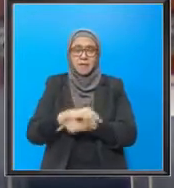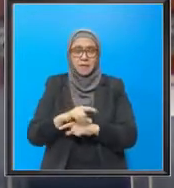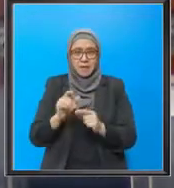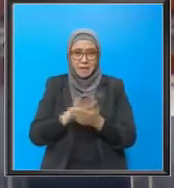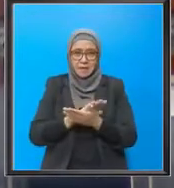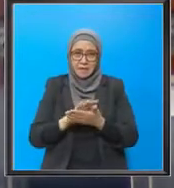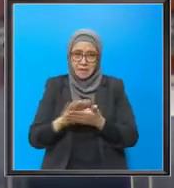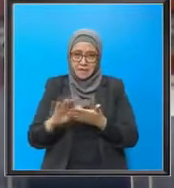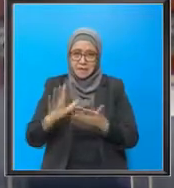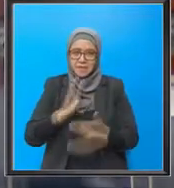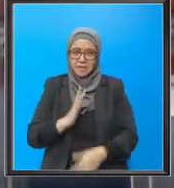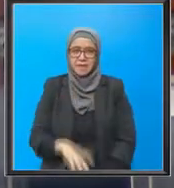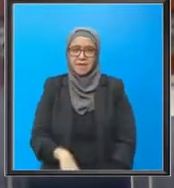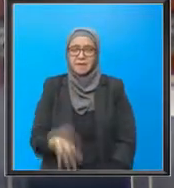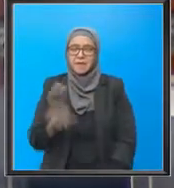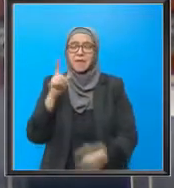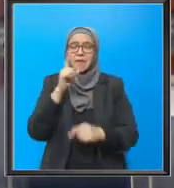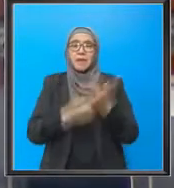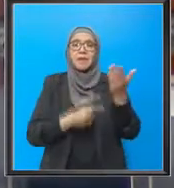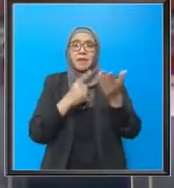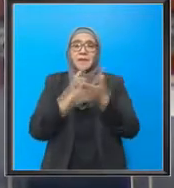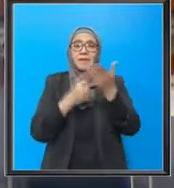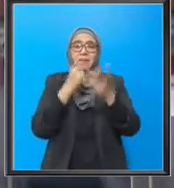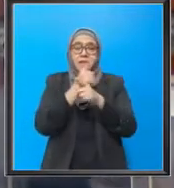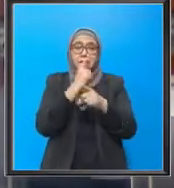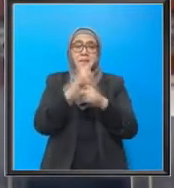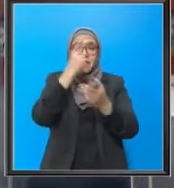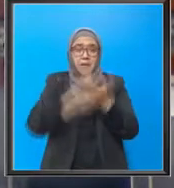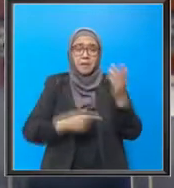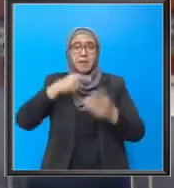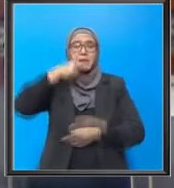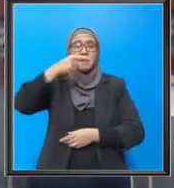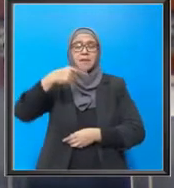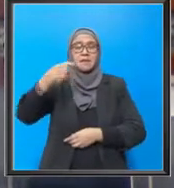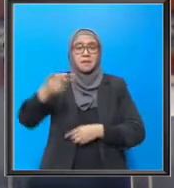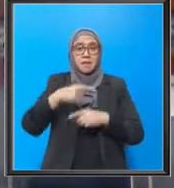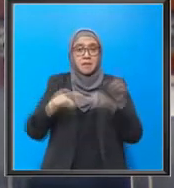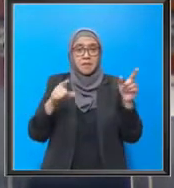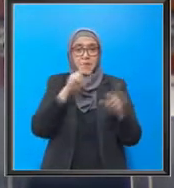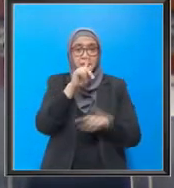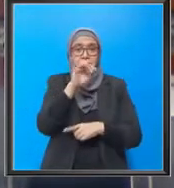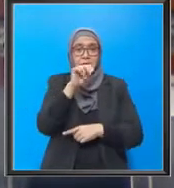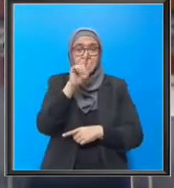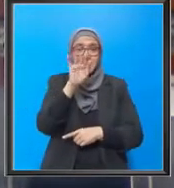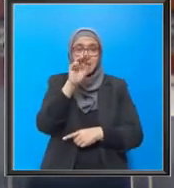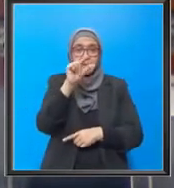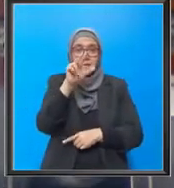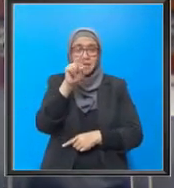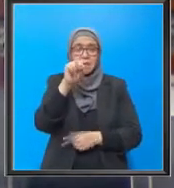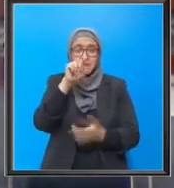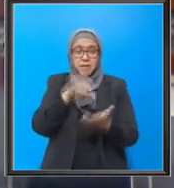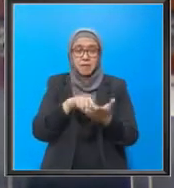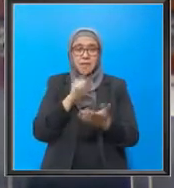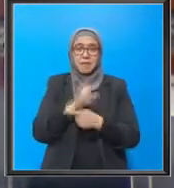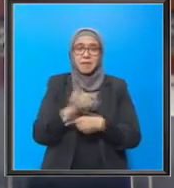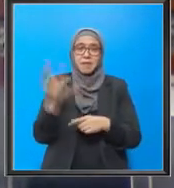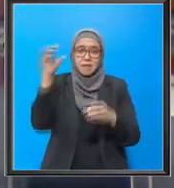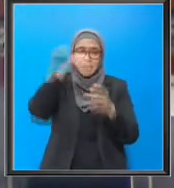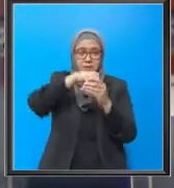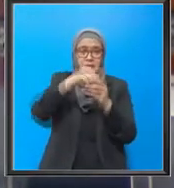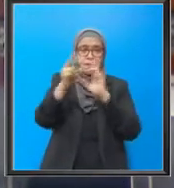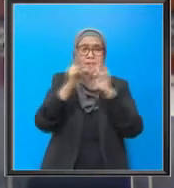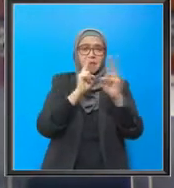betul Apa yang disebut oleh kinabatangan tuh dan masukkan dalam by ucapan saya Karena Ibnu suasana sekarang kita tahu